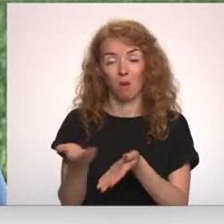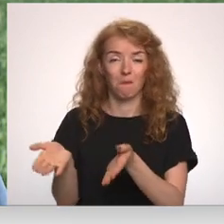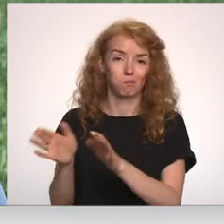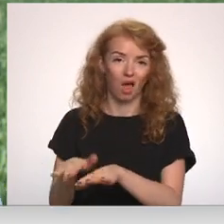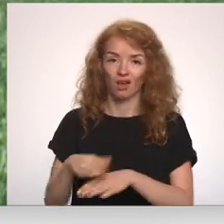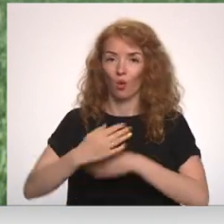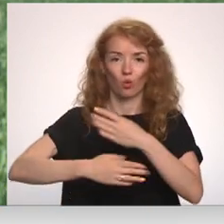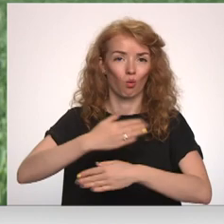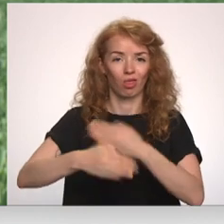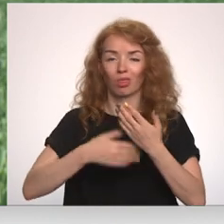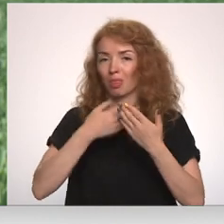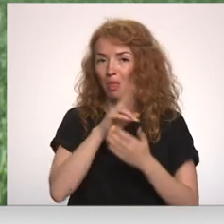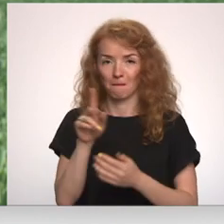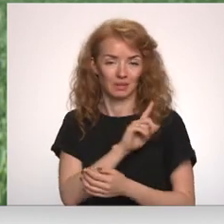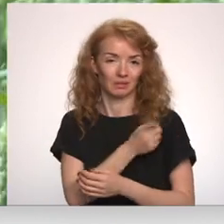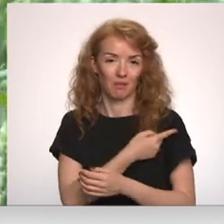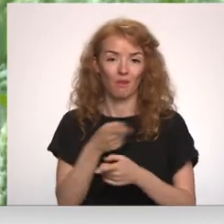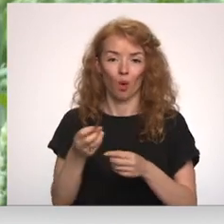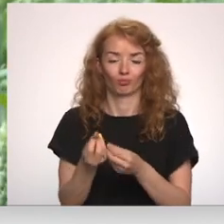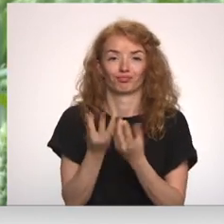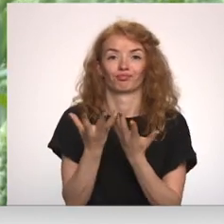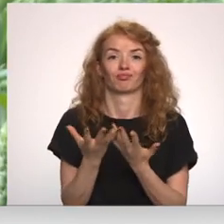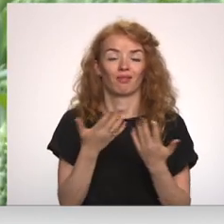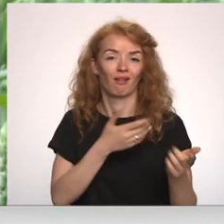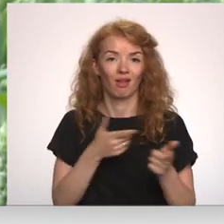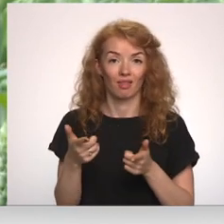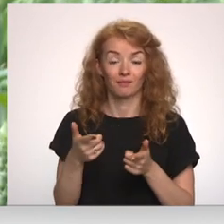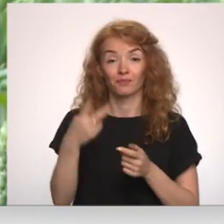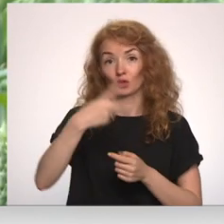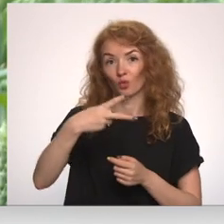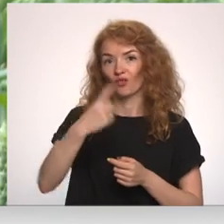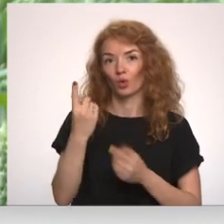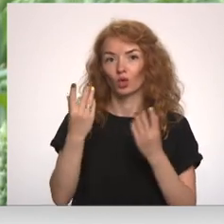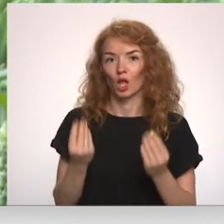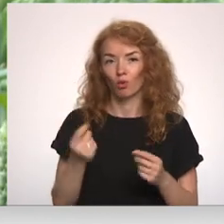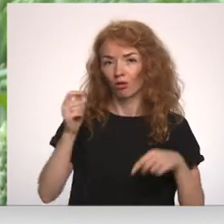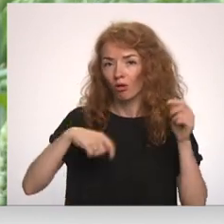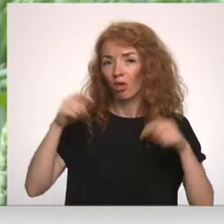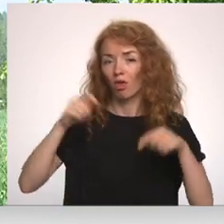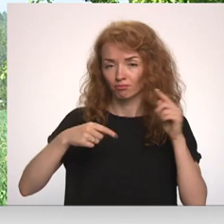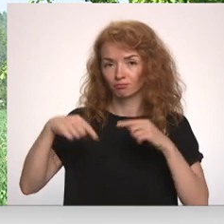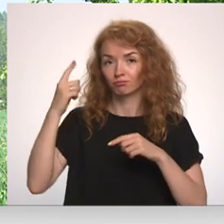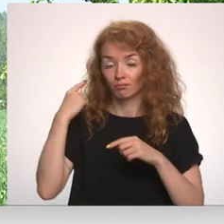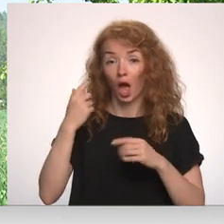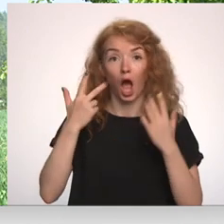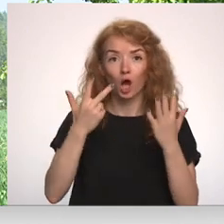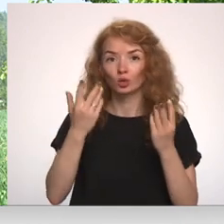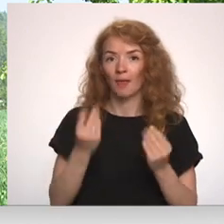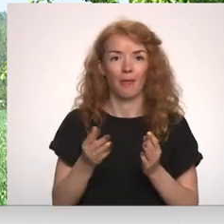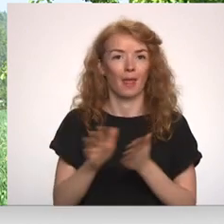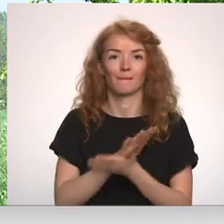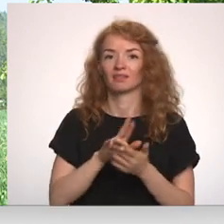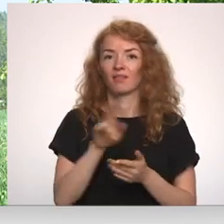un nenokūlām, ja, tī ir daļa tā, ka viņš bija sadīdzis visu ārpās. 21 diena bija ar lietu, tad 8 dienas, kad nebija lietas.